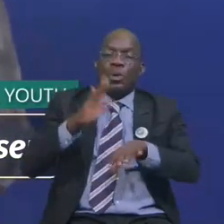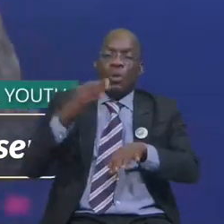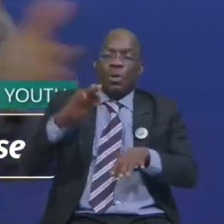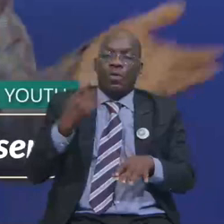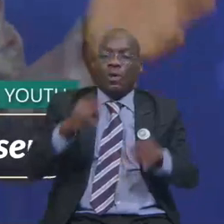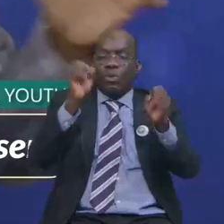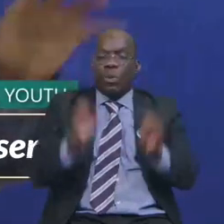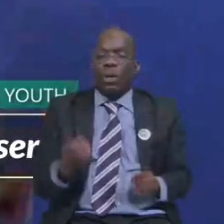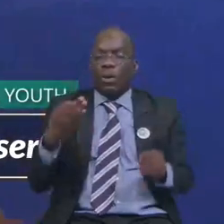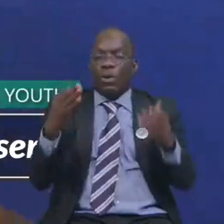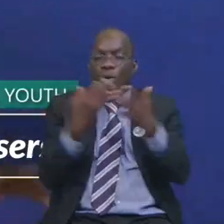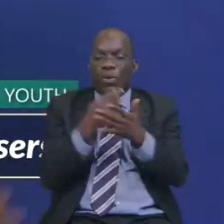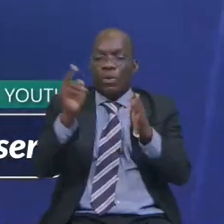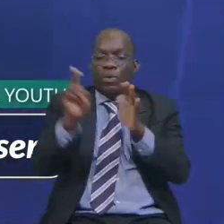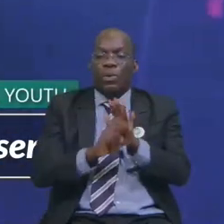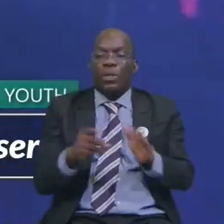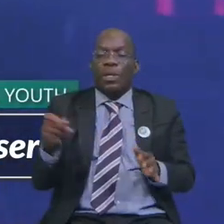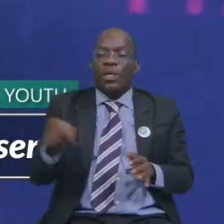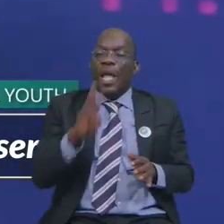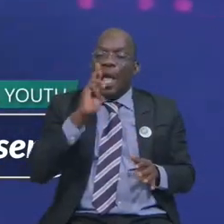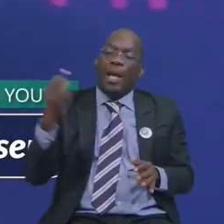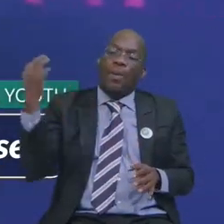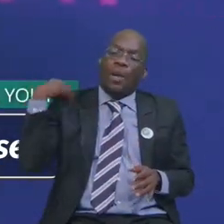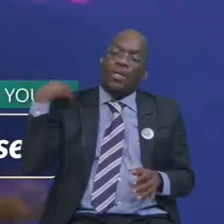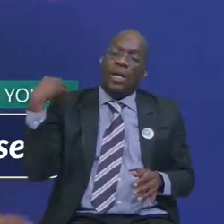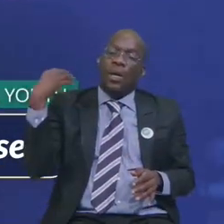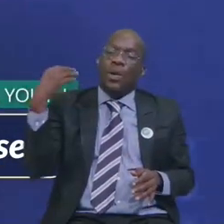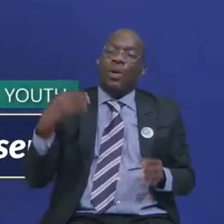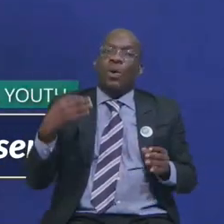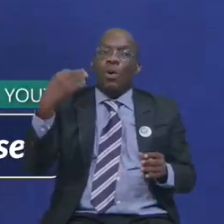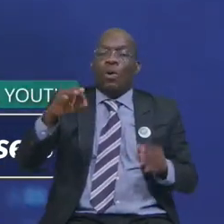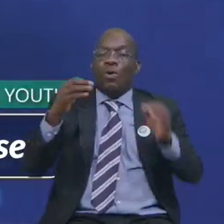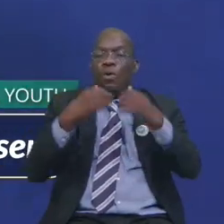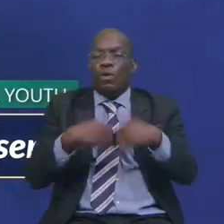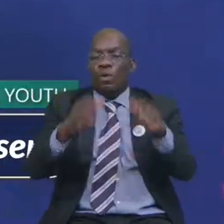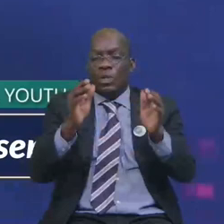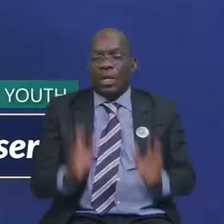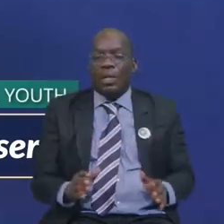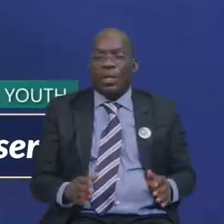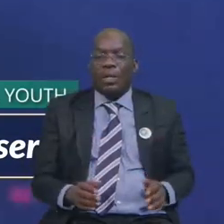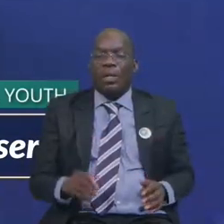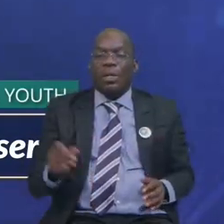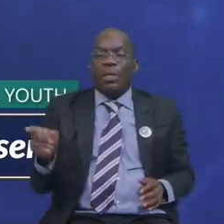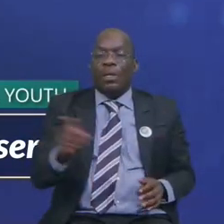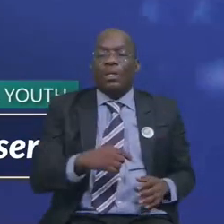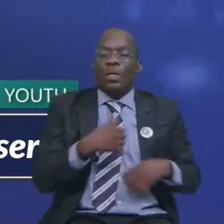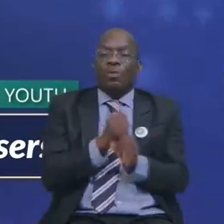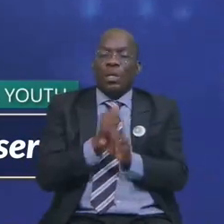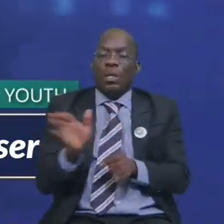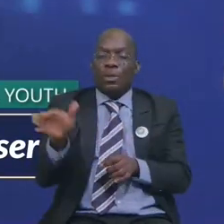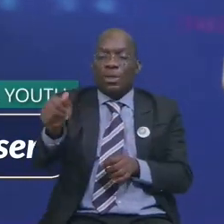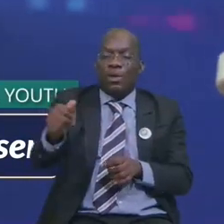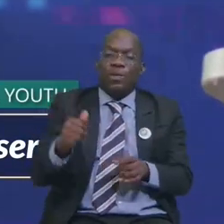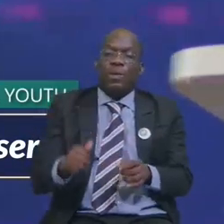et son Seigneur sur les perdants ils se font Seigneur sur ceux-là qui